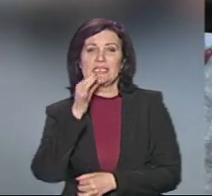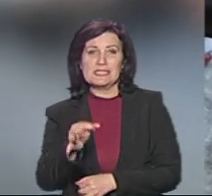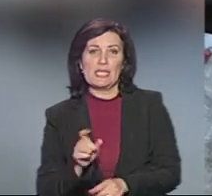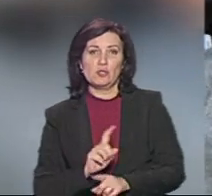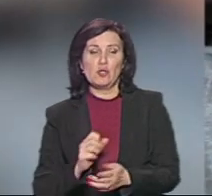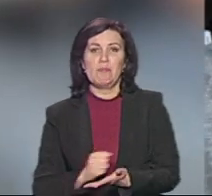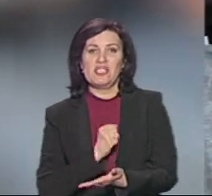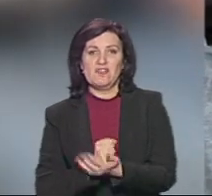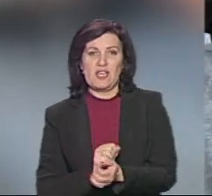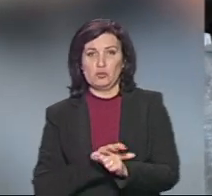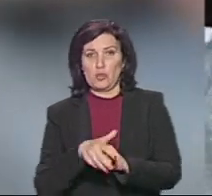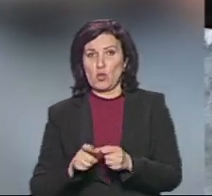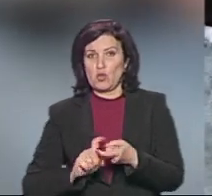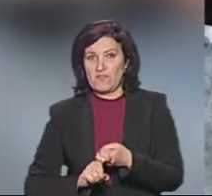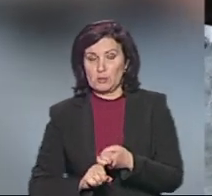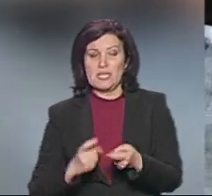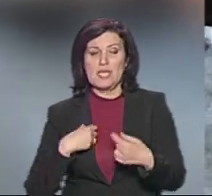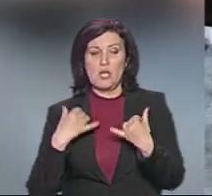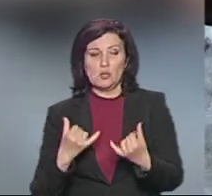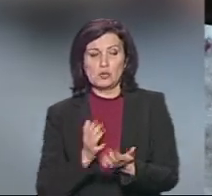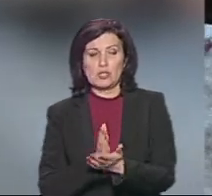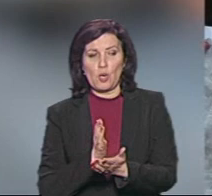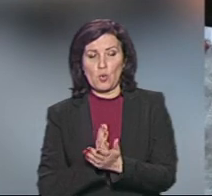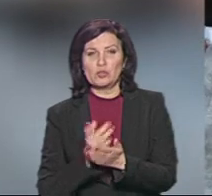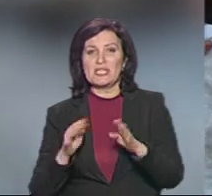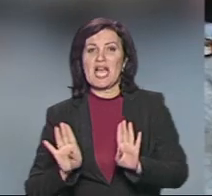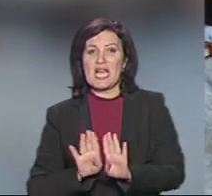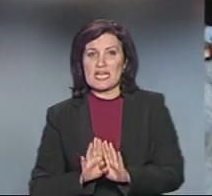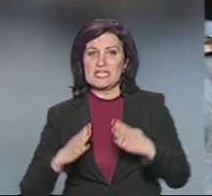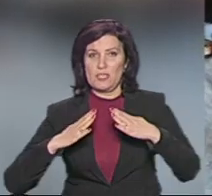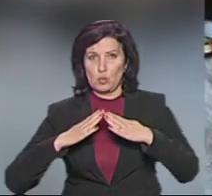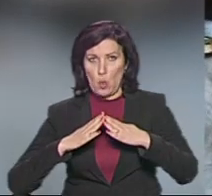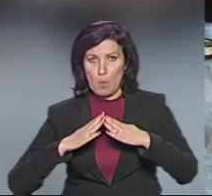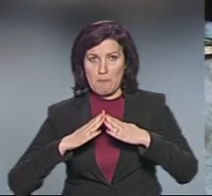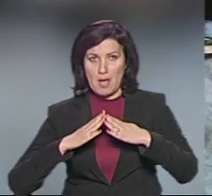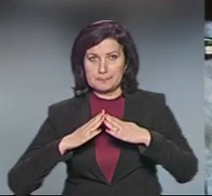що підтверджується коронавірус. Я сьогодні знаходжуся на карантині, вдома,